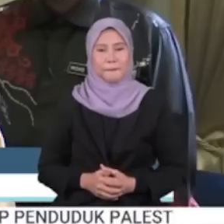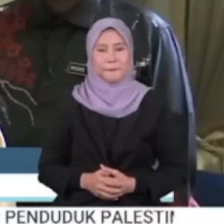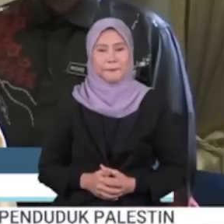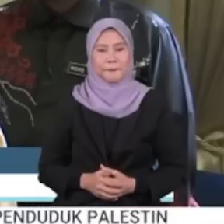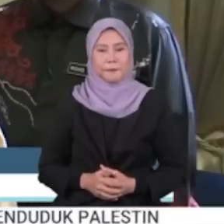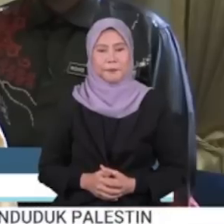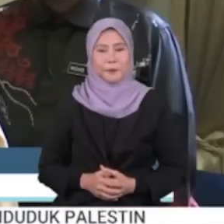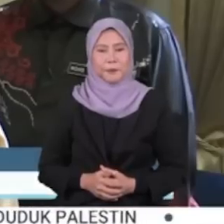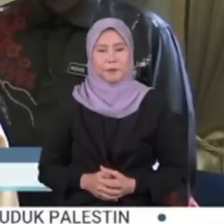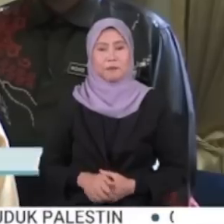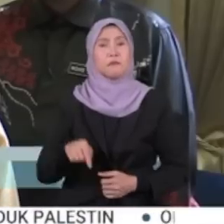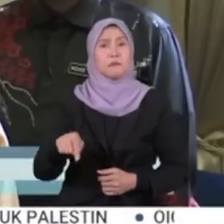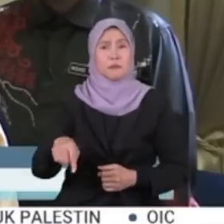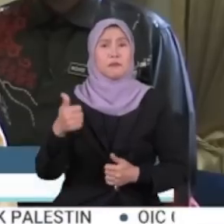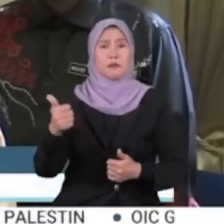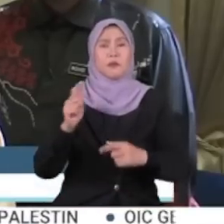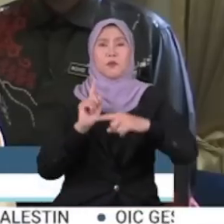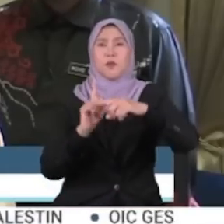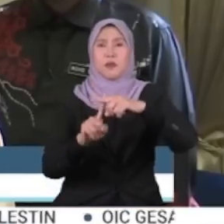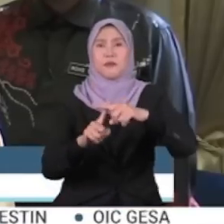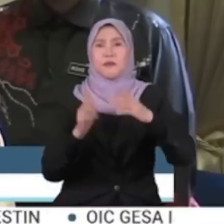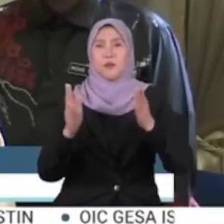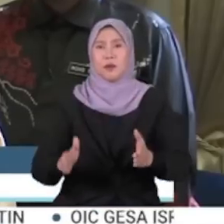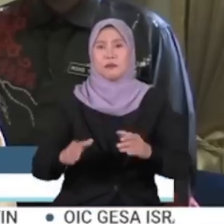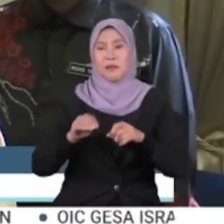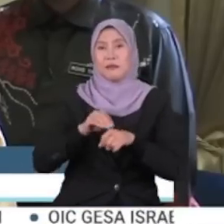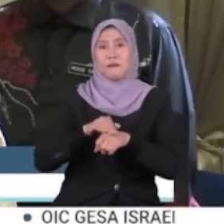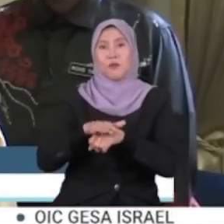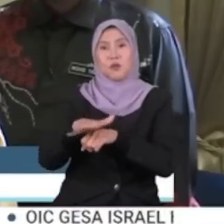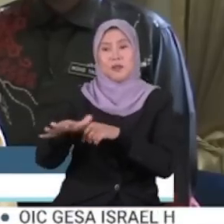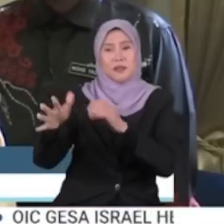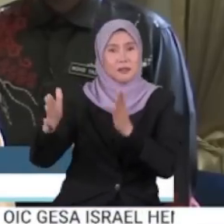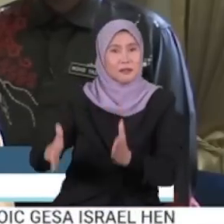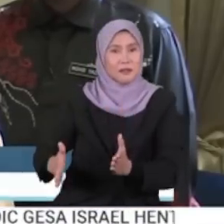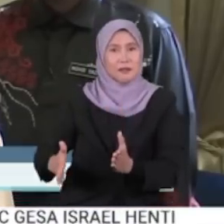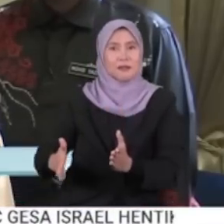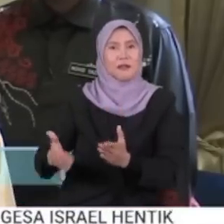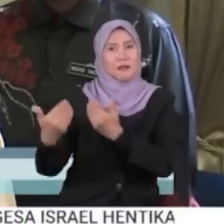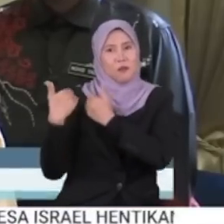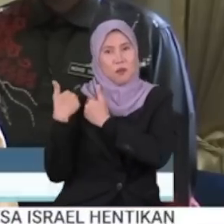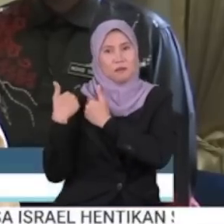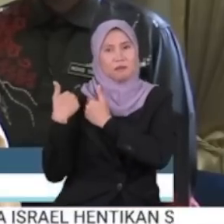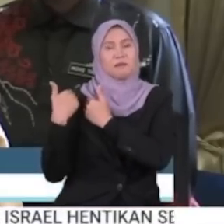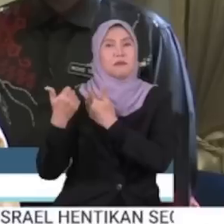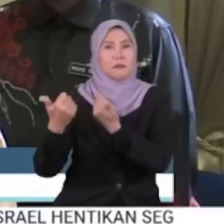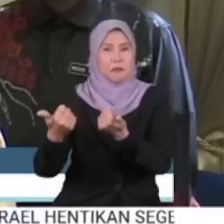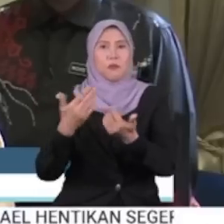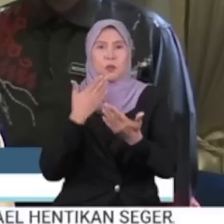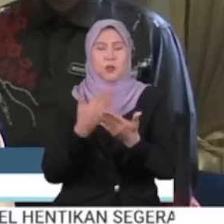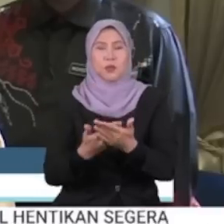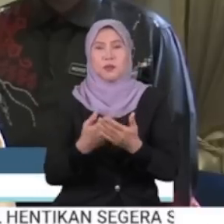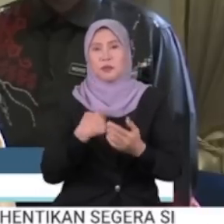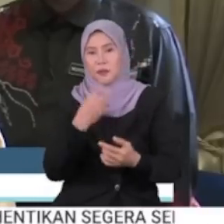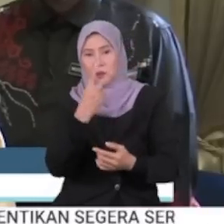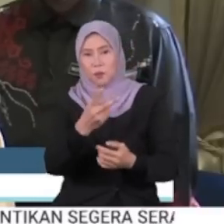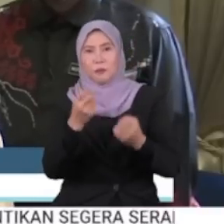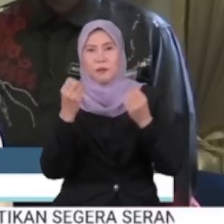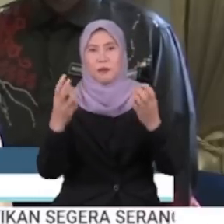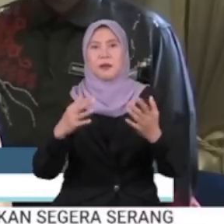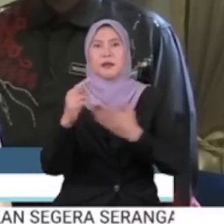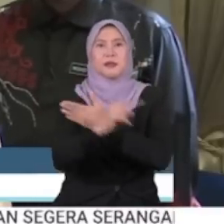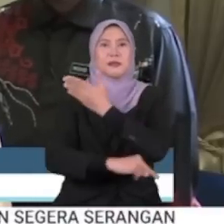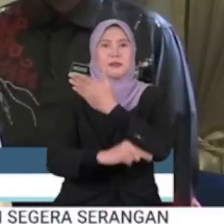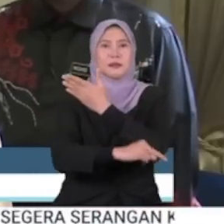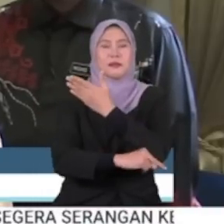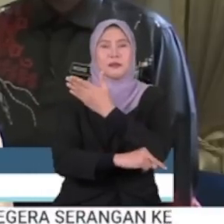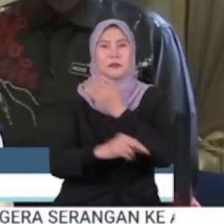Perkara ini adalah benda yang amat positif kalau pempengaruh kita, influencer kita dapat berperanan. Sekarang ini saya banyak selihat banyak negeri